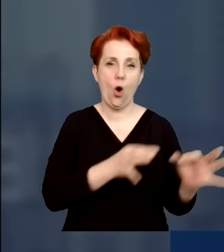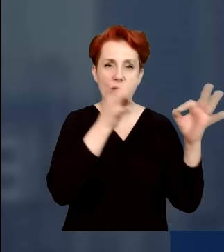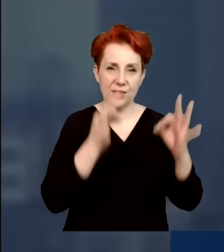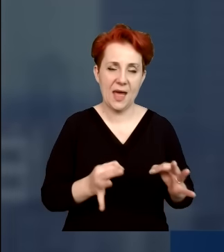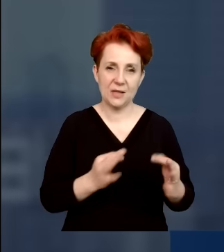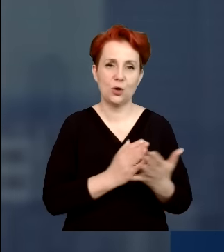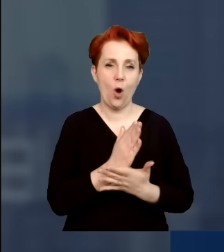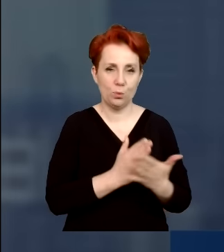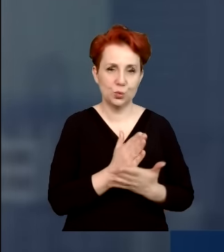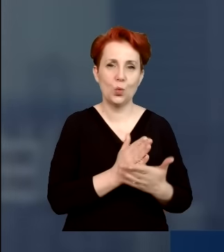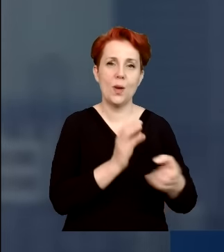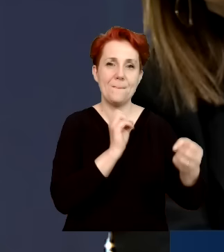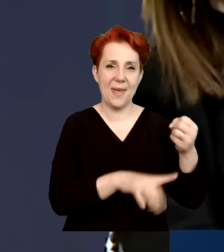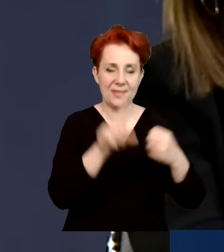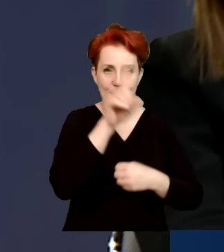media publiczne,